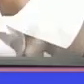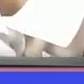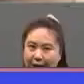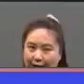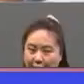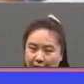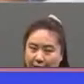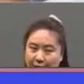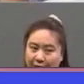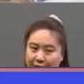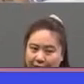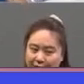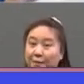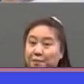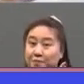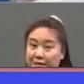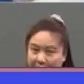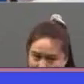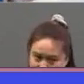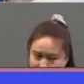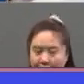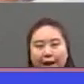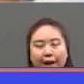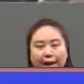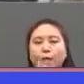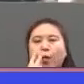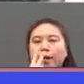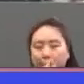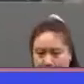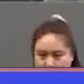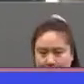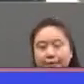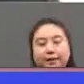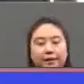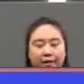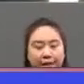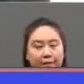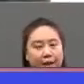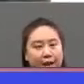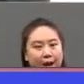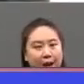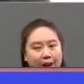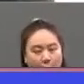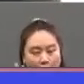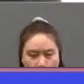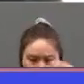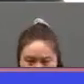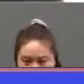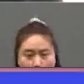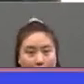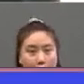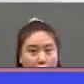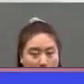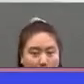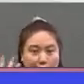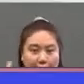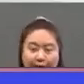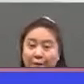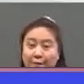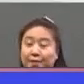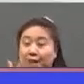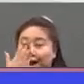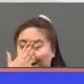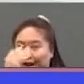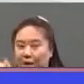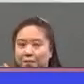คนชอบพรรคหรือชอบนายกอย่างไรเนี่ยก็ต้องเลือกบัตรเดียวเท่านั้นนะครับต้องตัดใจอ่ะนะครับถ้าในกรณี